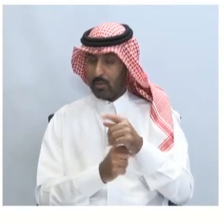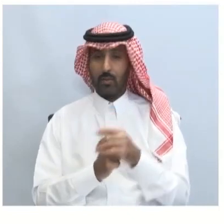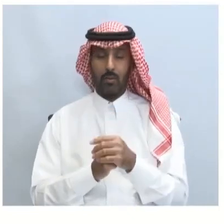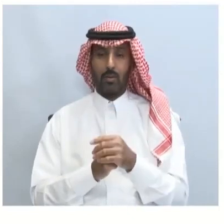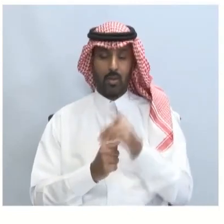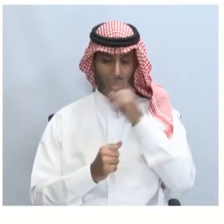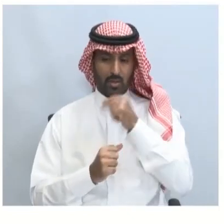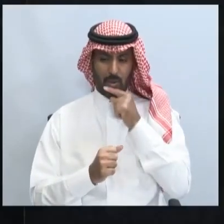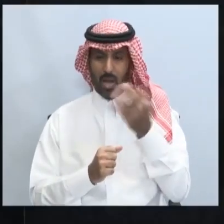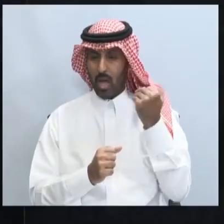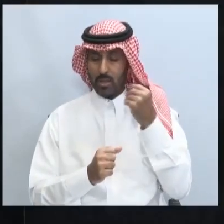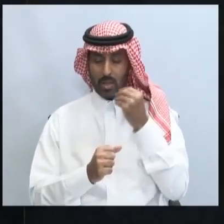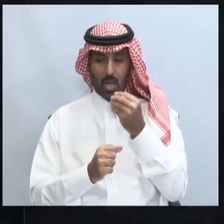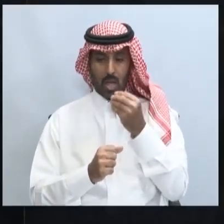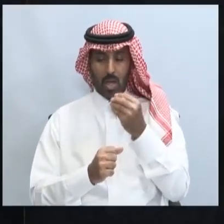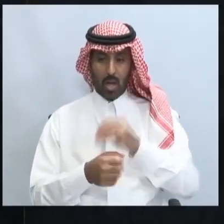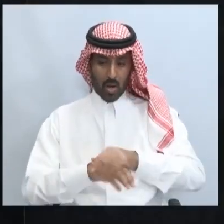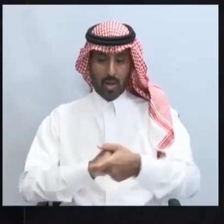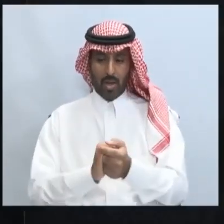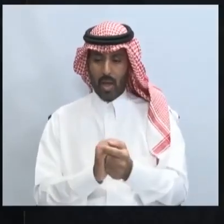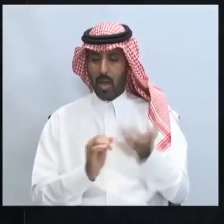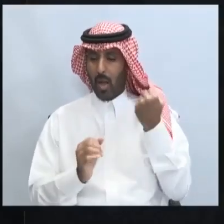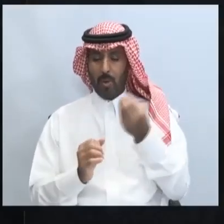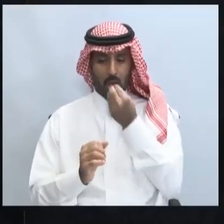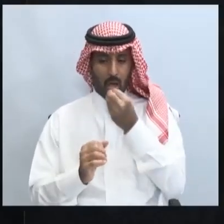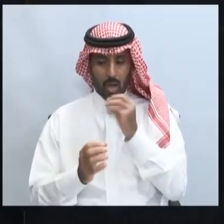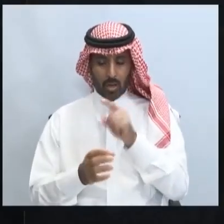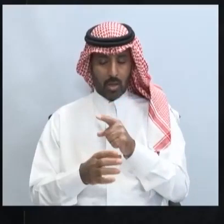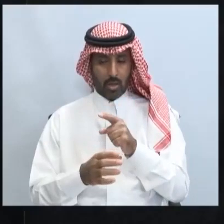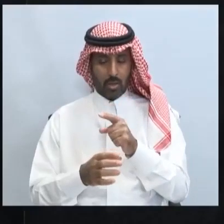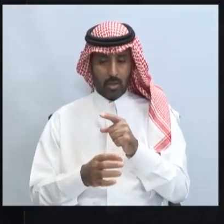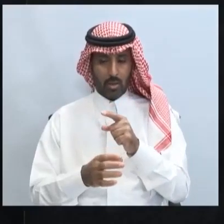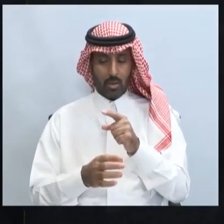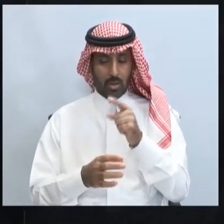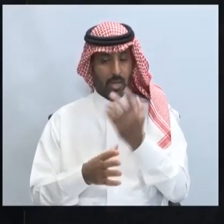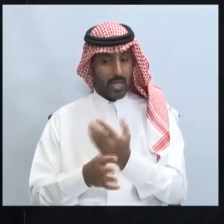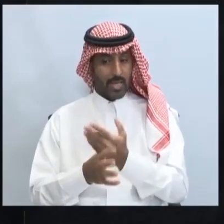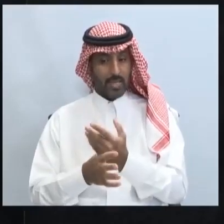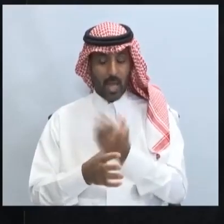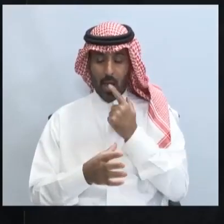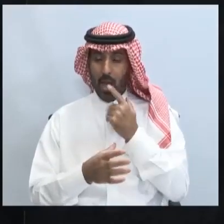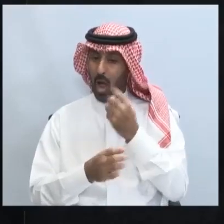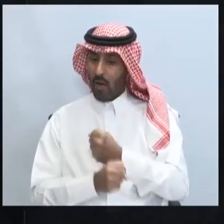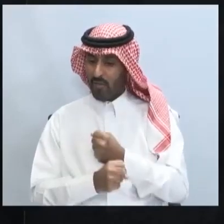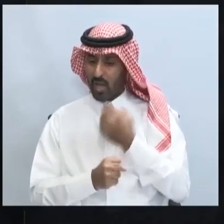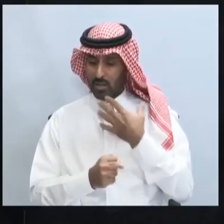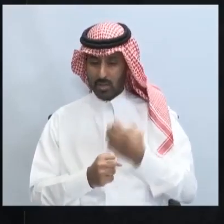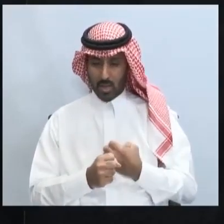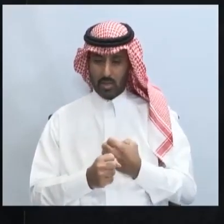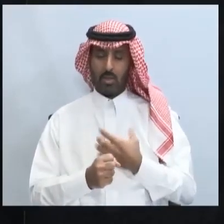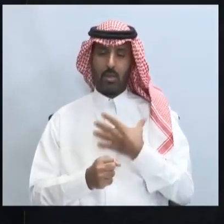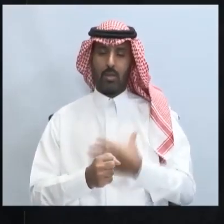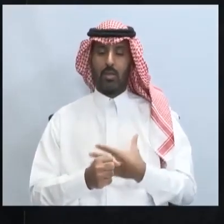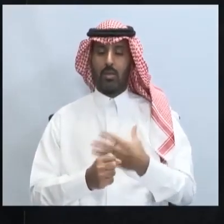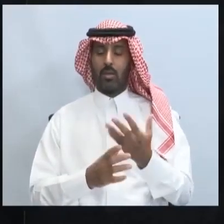انه يجب علي ان اغسل يدي قبل تناول الطعام لماذا حفاظا على صحتي لانني اذا لم اغسل يدي